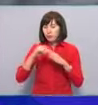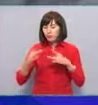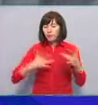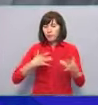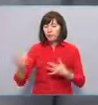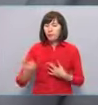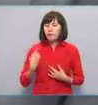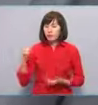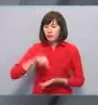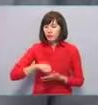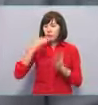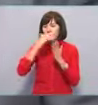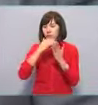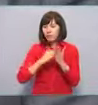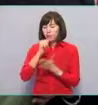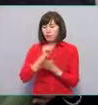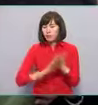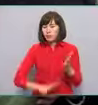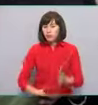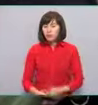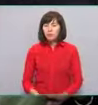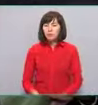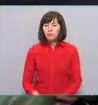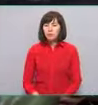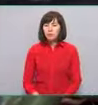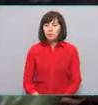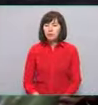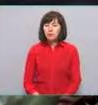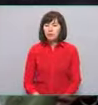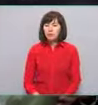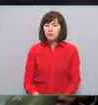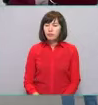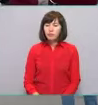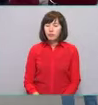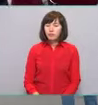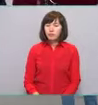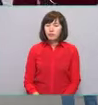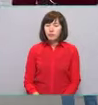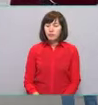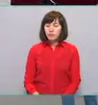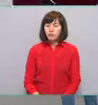өнер жұлдыздарының қатысуымен гала концертке ұласты. Кентау қаласынан Мақсұт Жарылқасын, Нұрдин Ысқақ, Мұхан Мұратұлы, жаңалықтар.